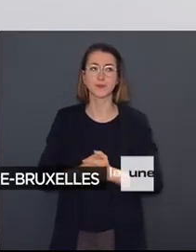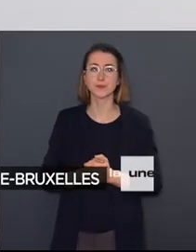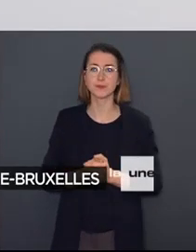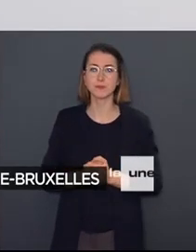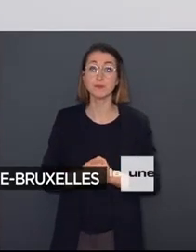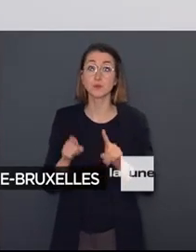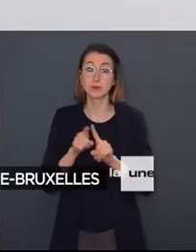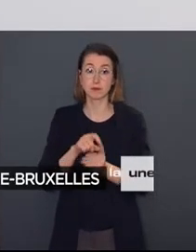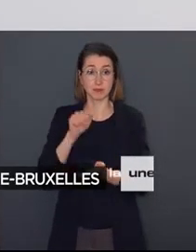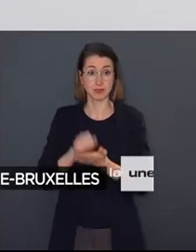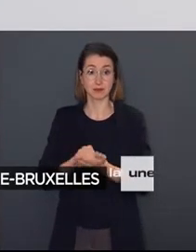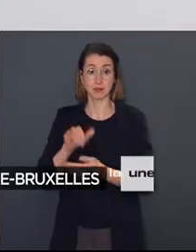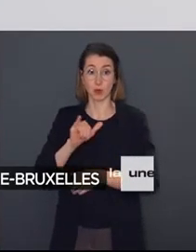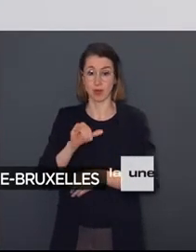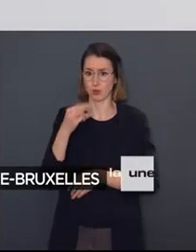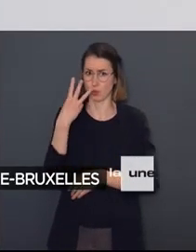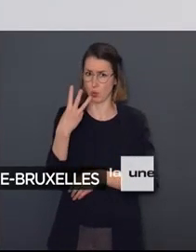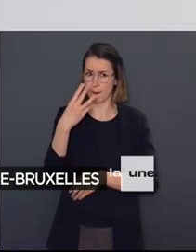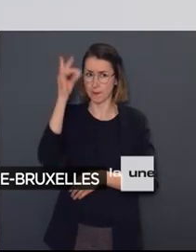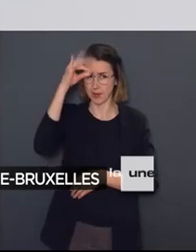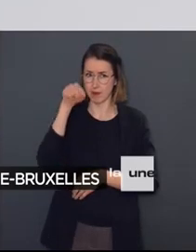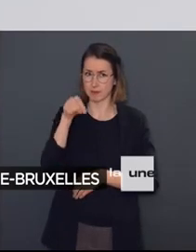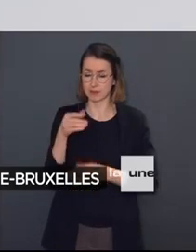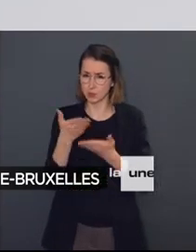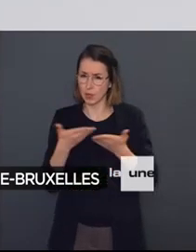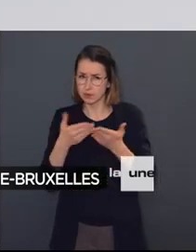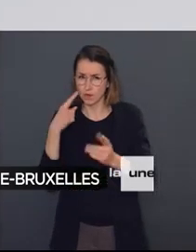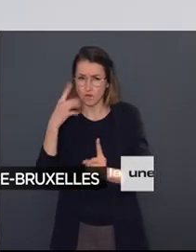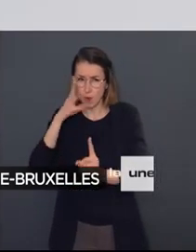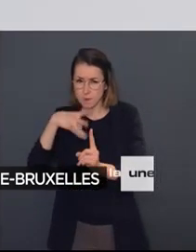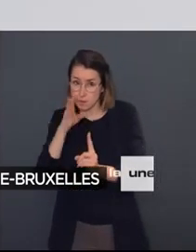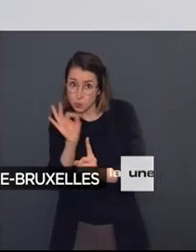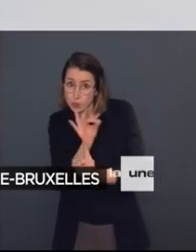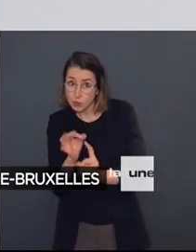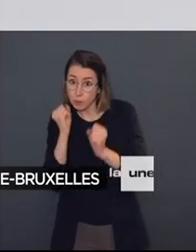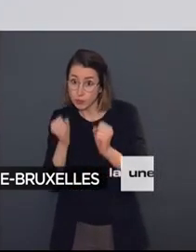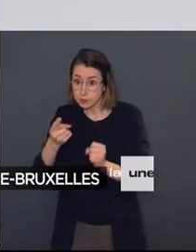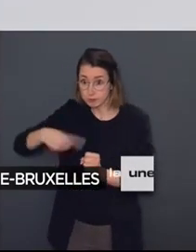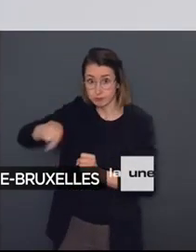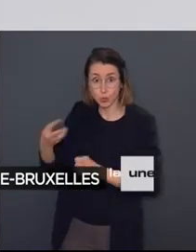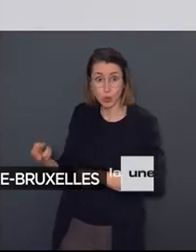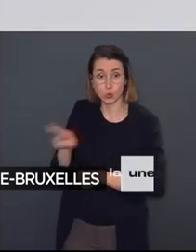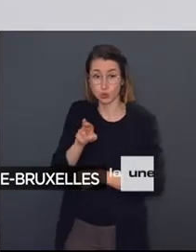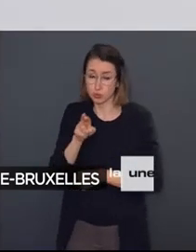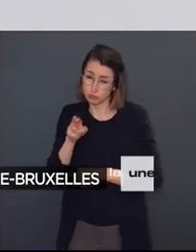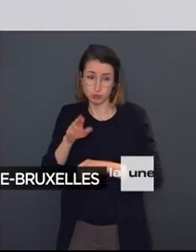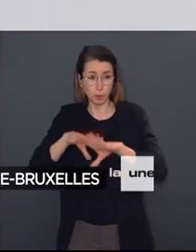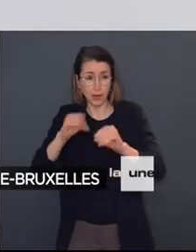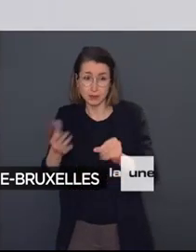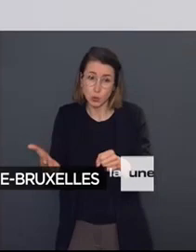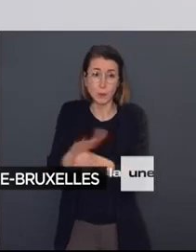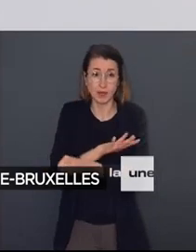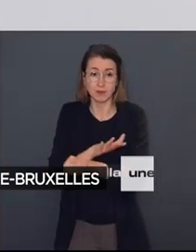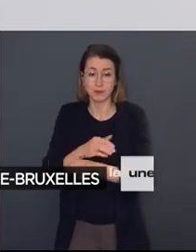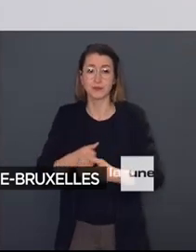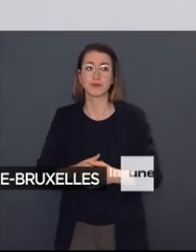de revenir à 100% en présentiel dans l'enseignement secondaire le plus rapidement possible. C'est une demande des acteurs de l'école, mais c'est bien